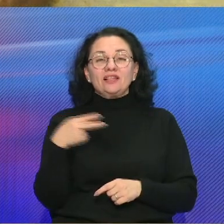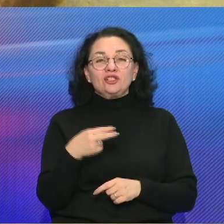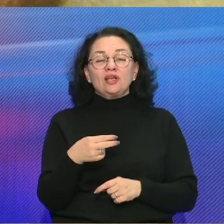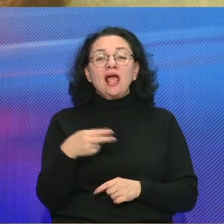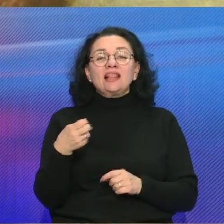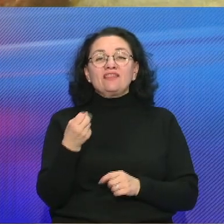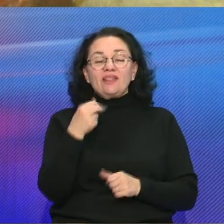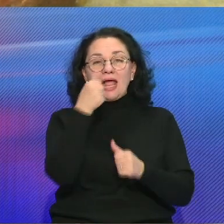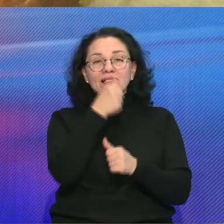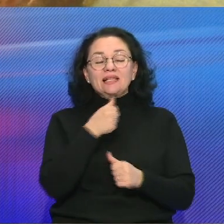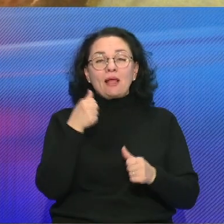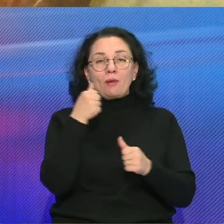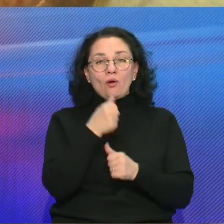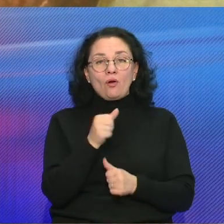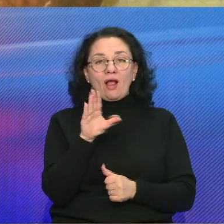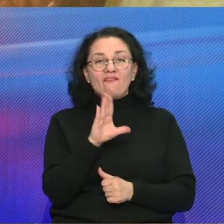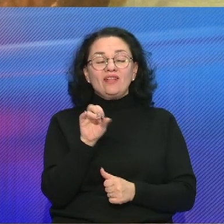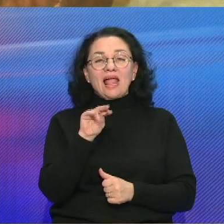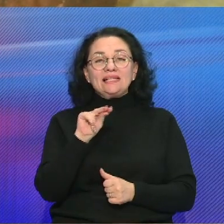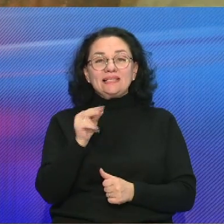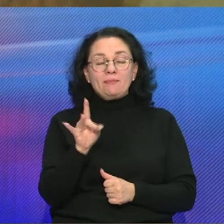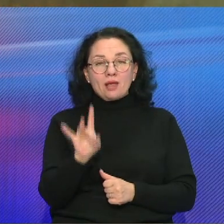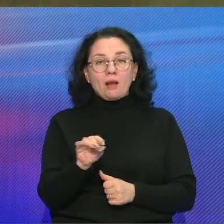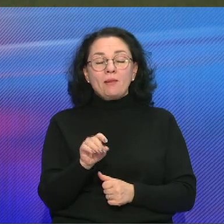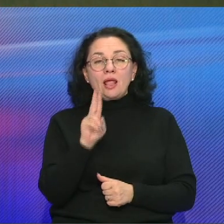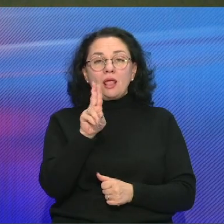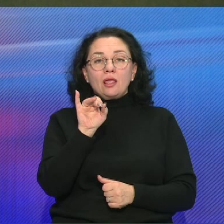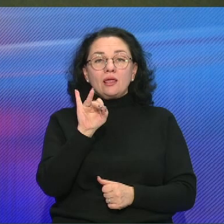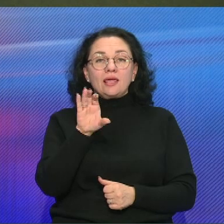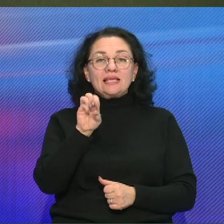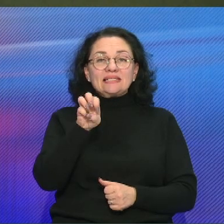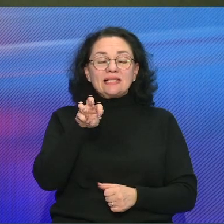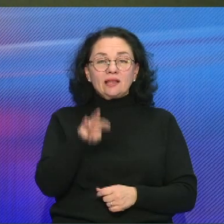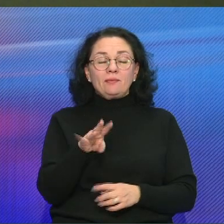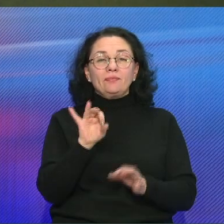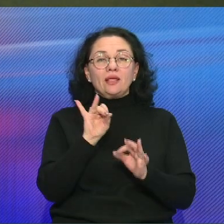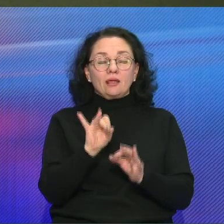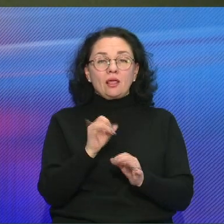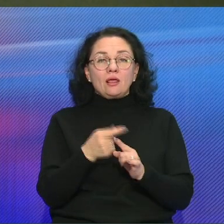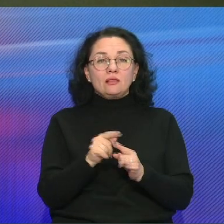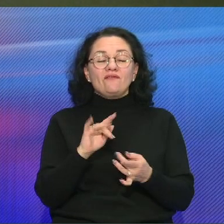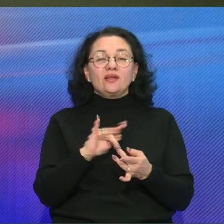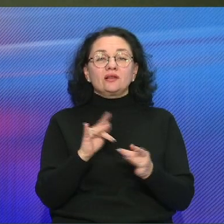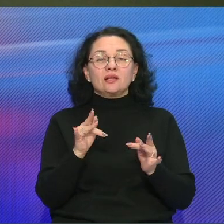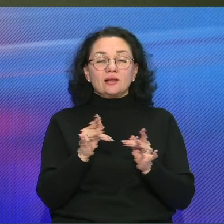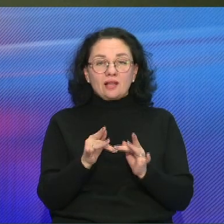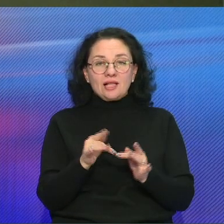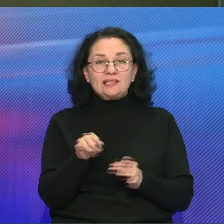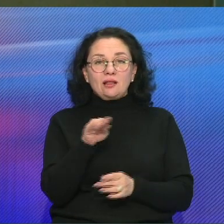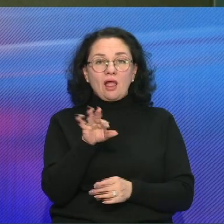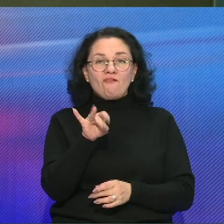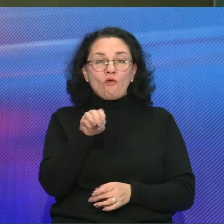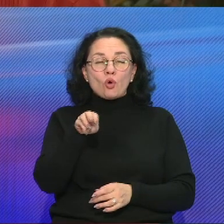нашым мастаком-рэстаўратарам Владзімірам Нікадзімовічам Кіслым. І на форуме музея Беларусі ў 2012